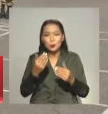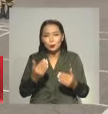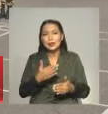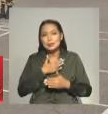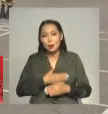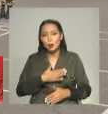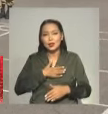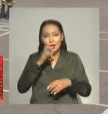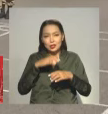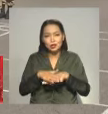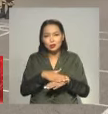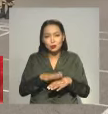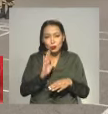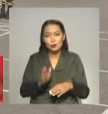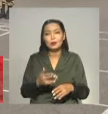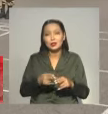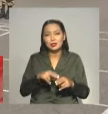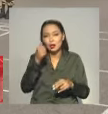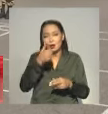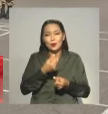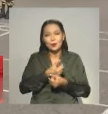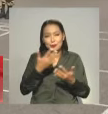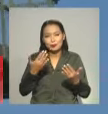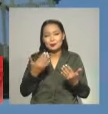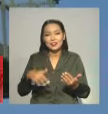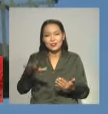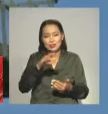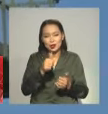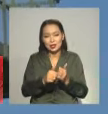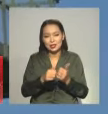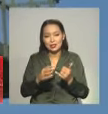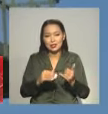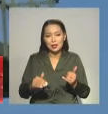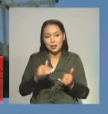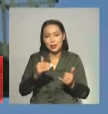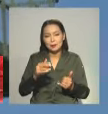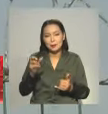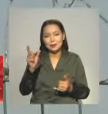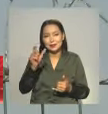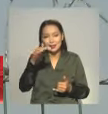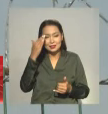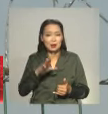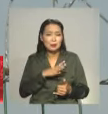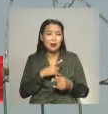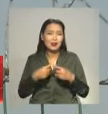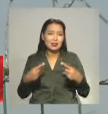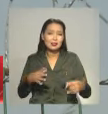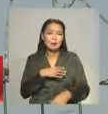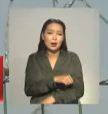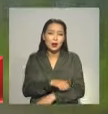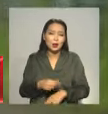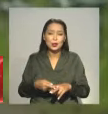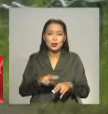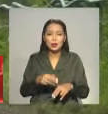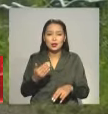нашей стране. Пусть небо будет открытым, а граница наша на замке. Пограничники говорят, что нарушения границ бывают разными. Летом в основном